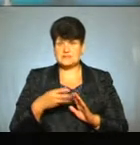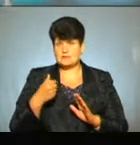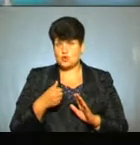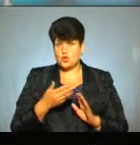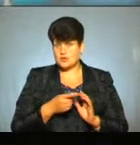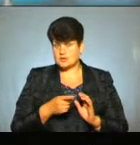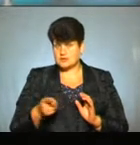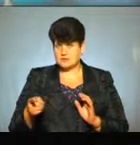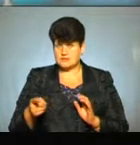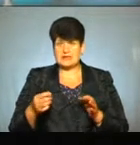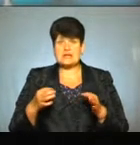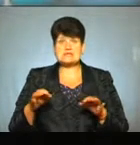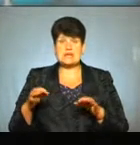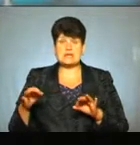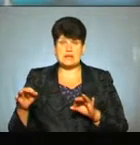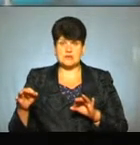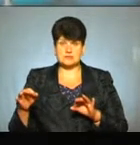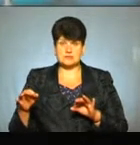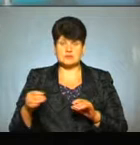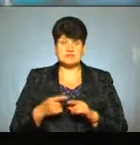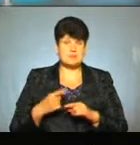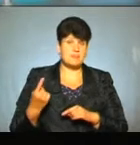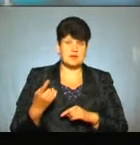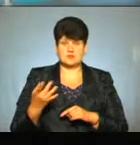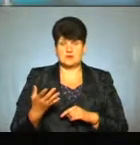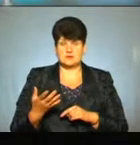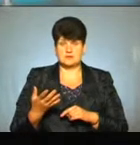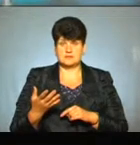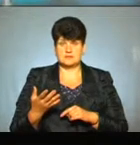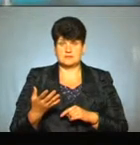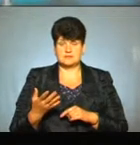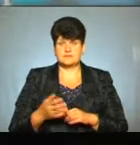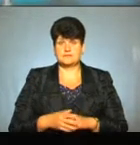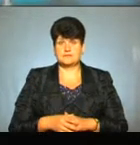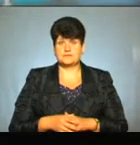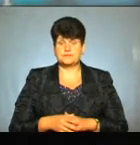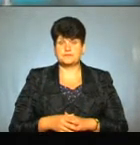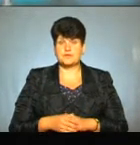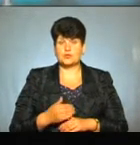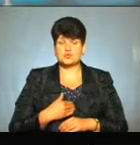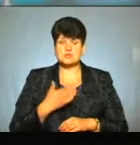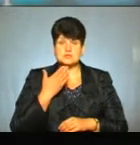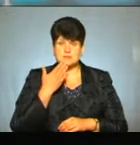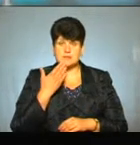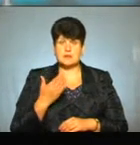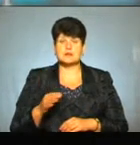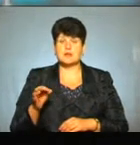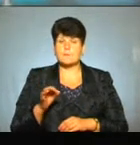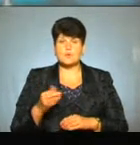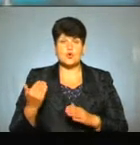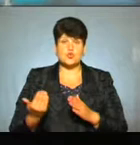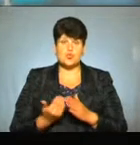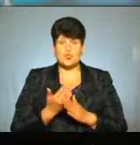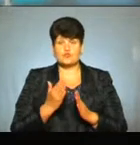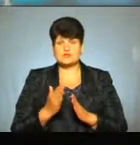років незалежності ми вперше, ми вперше маємо таку техніку. Хочу ще вас розпитати про